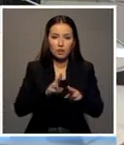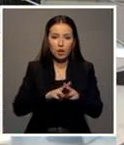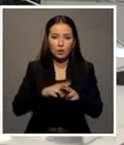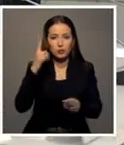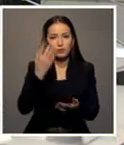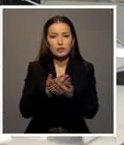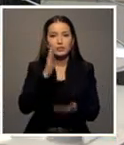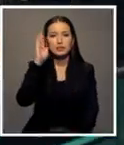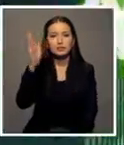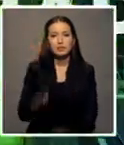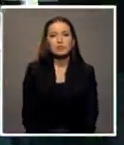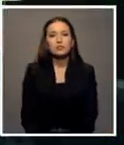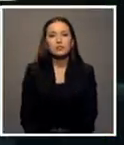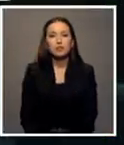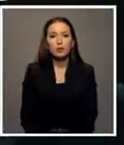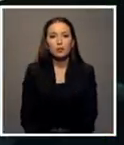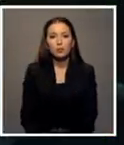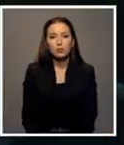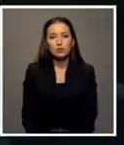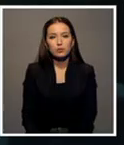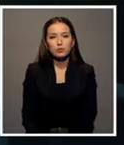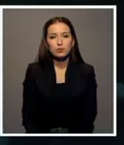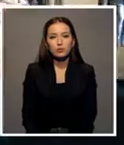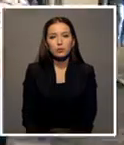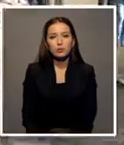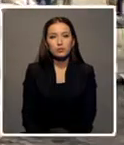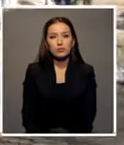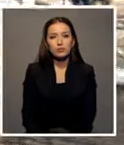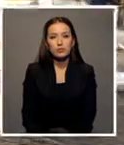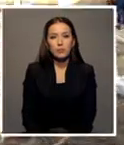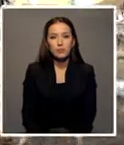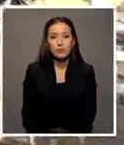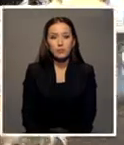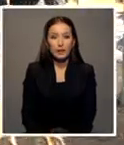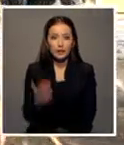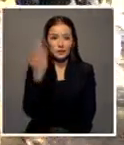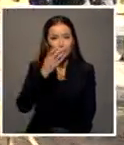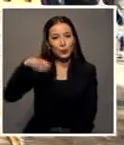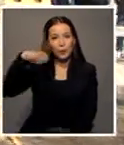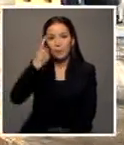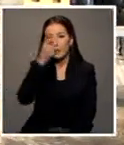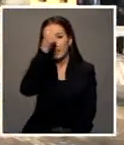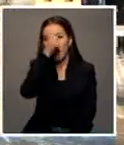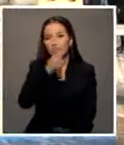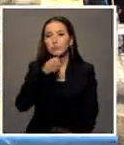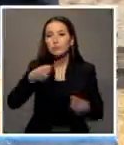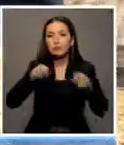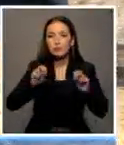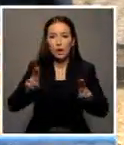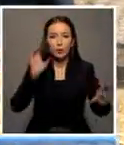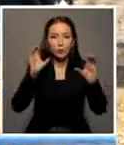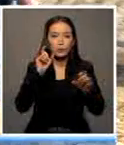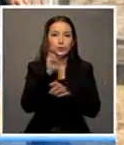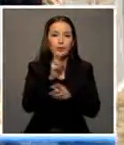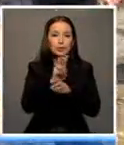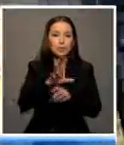жасап отырмыз. Кинологтар бір айлық арнай курстан өтті.